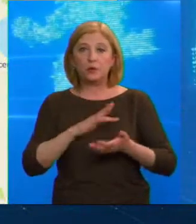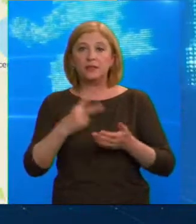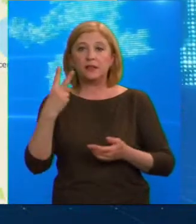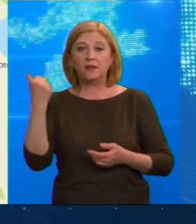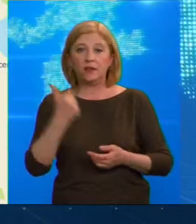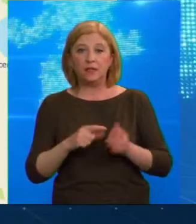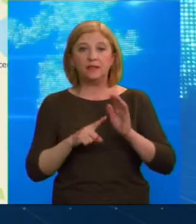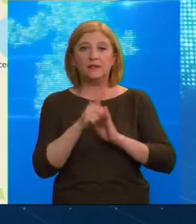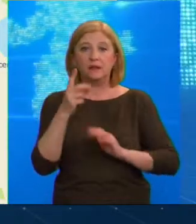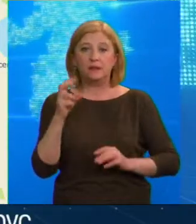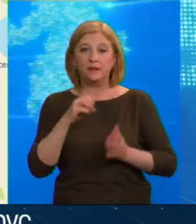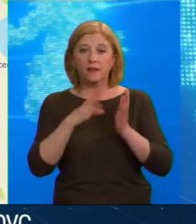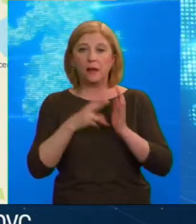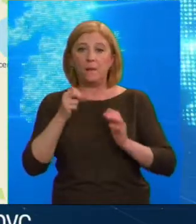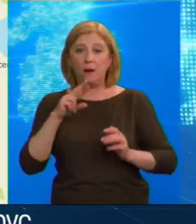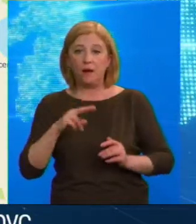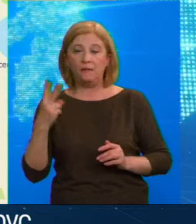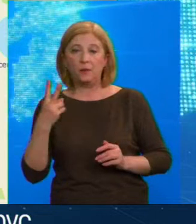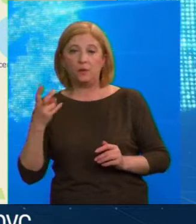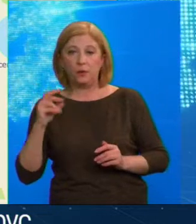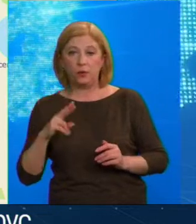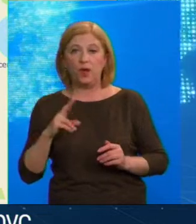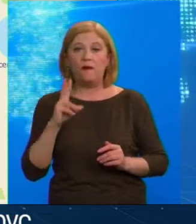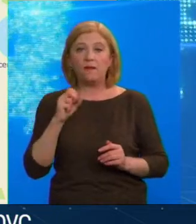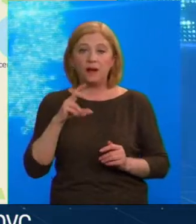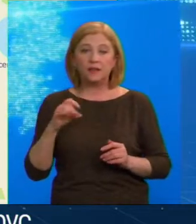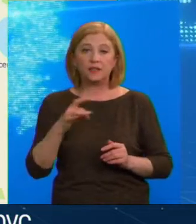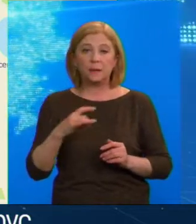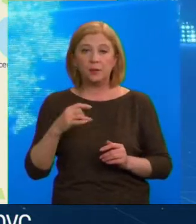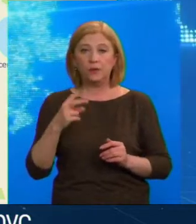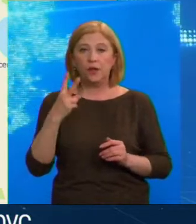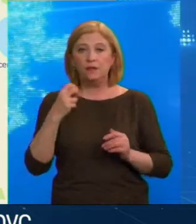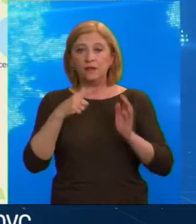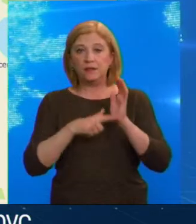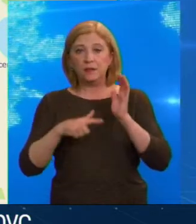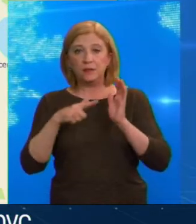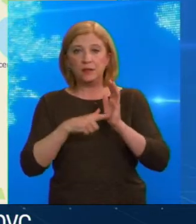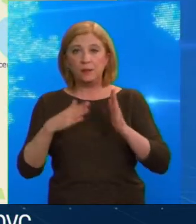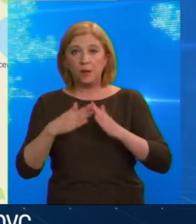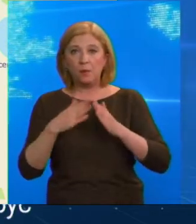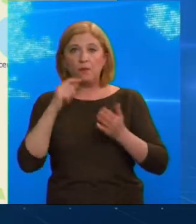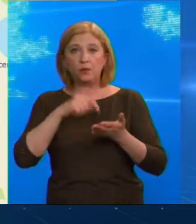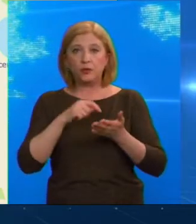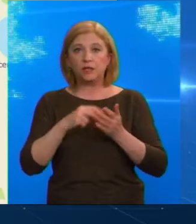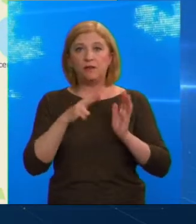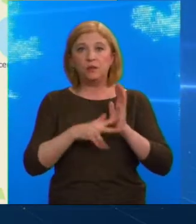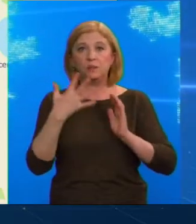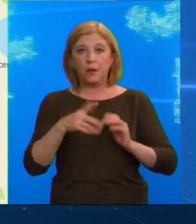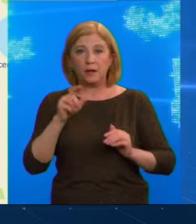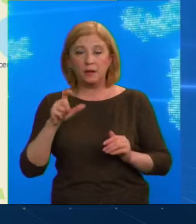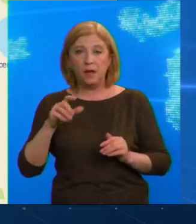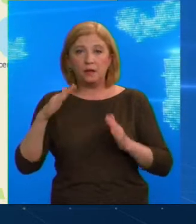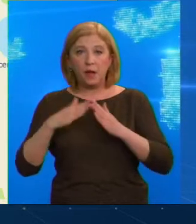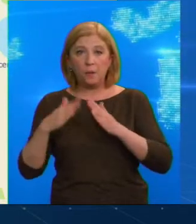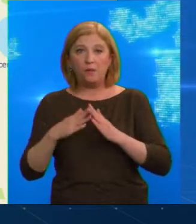С 19 мая по 2 июня в Калининском районе без горячей воды останутся жители 227 домов, в Курчатовском – 85. В Металлургическом